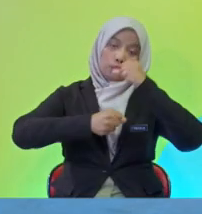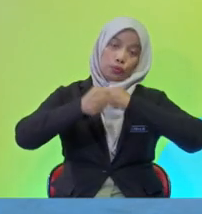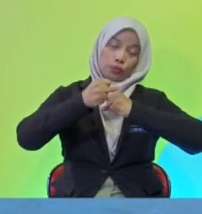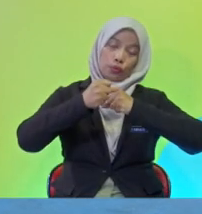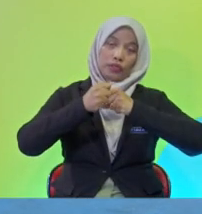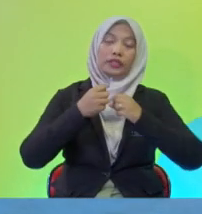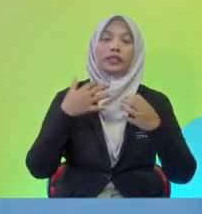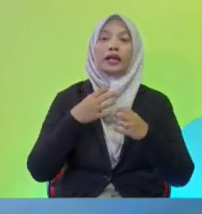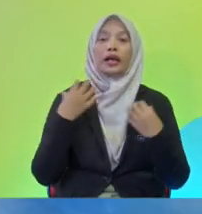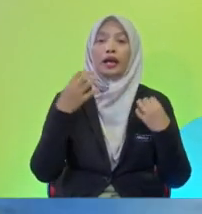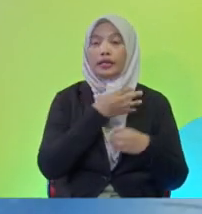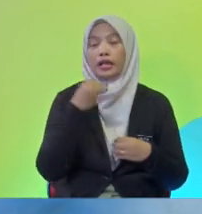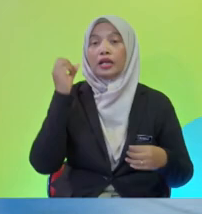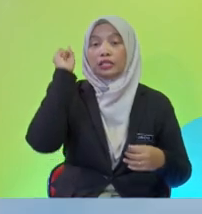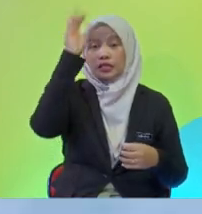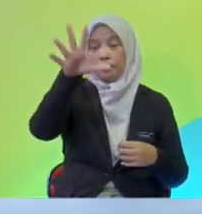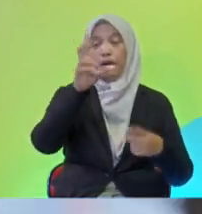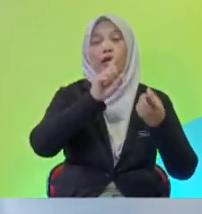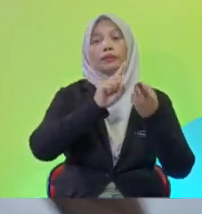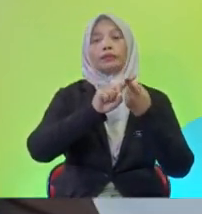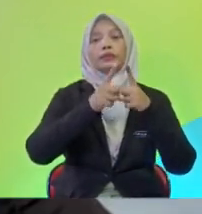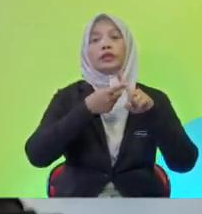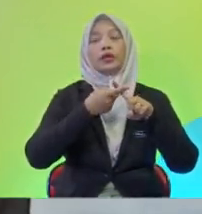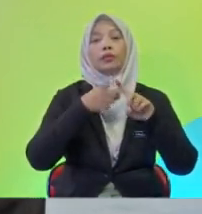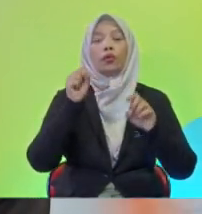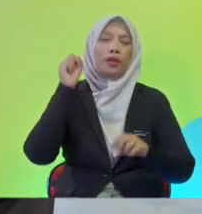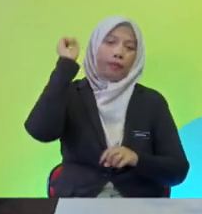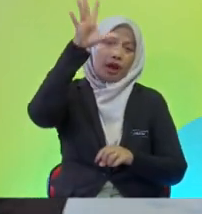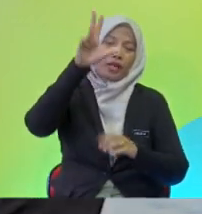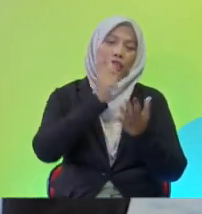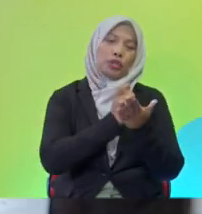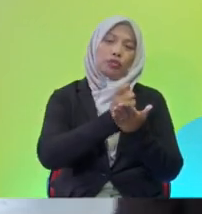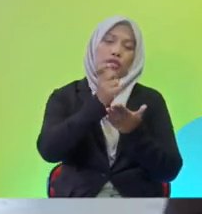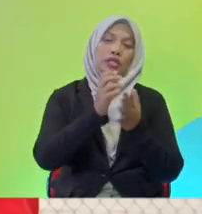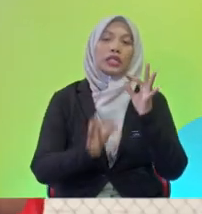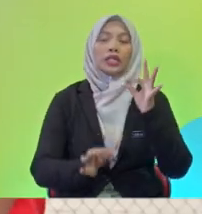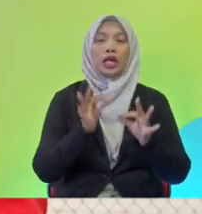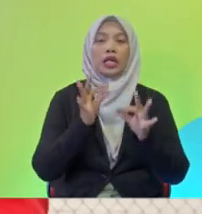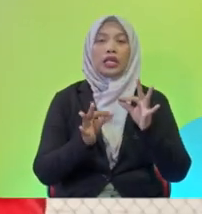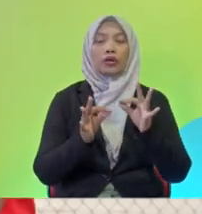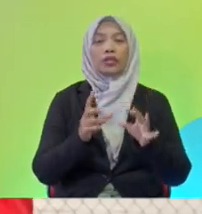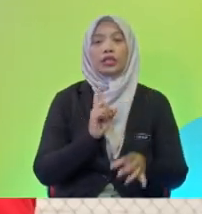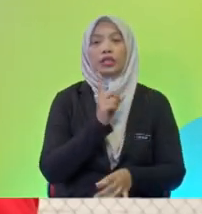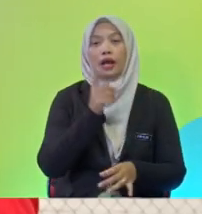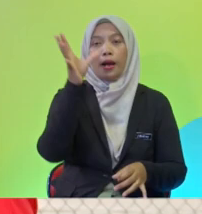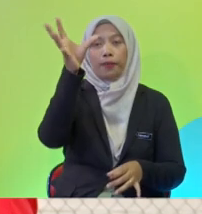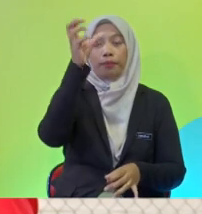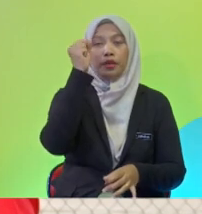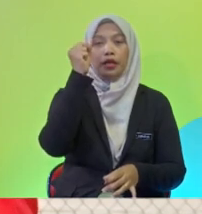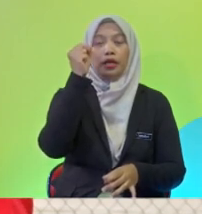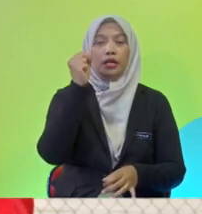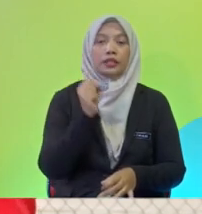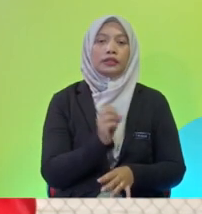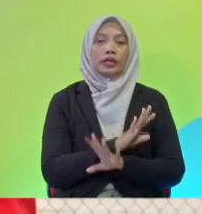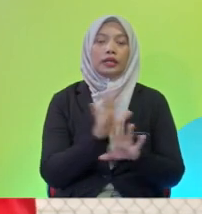itu ambil dan campakkan bola itu ke belakang kawan dia. Boleh baling terus, cikgu, eh? Baru boleh baling. Okay. Kalau dia ambil dan dia terus baling pihak